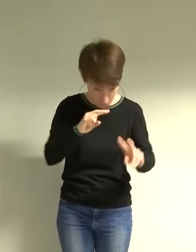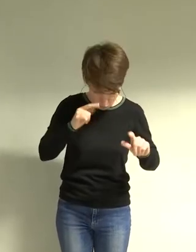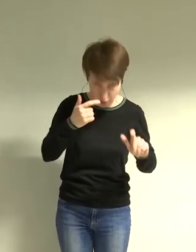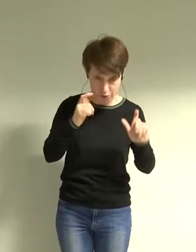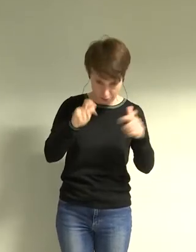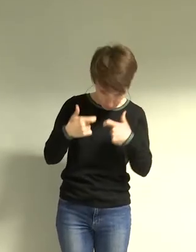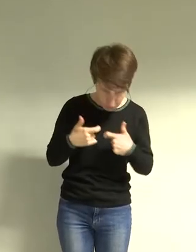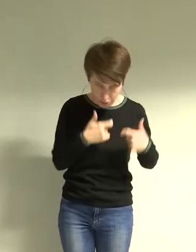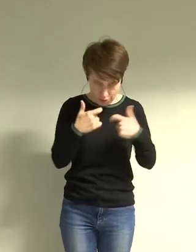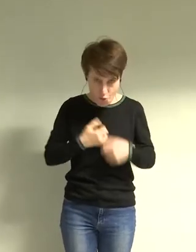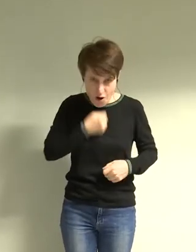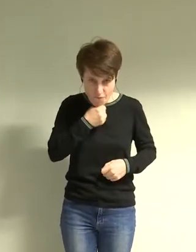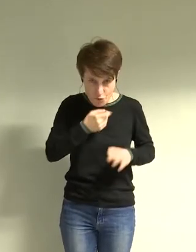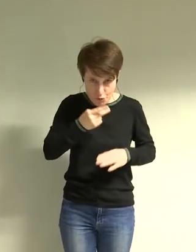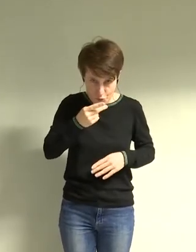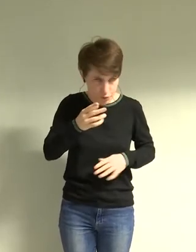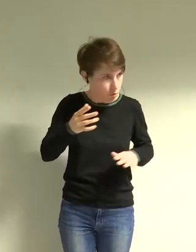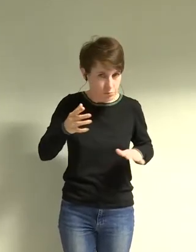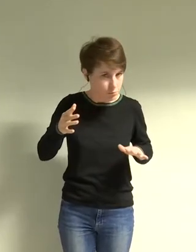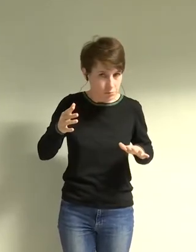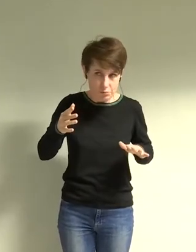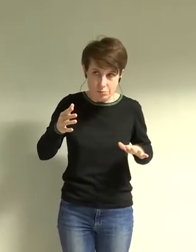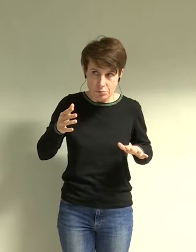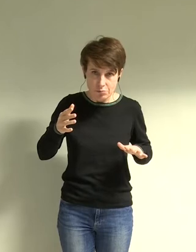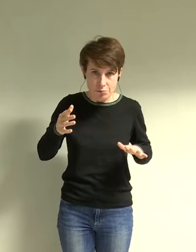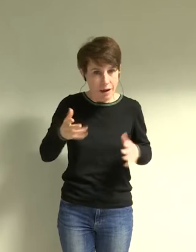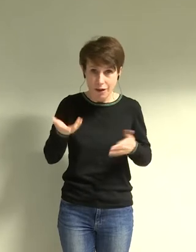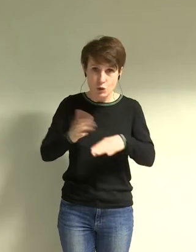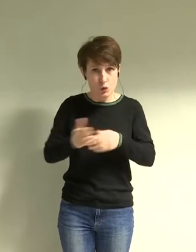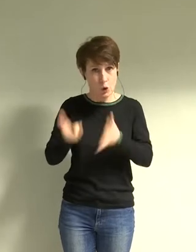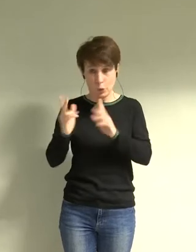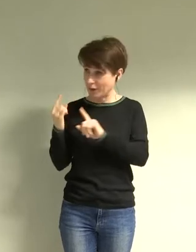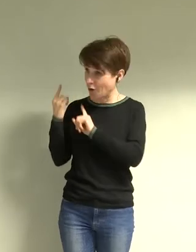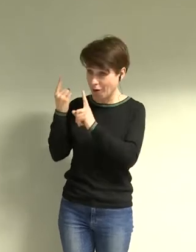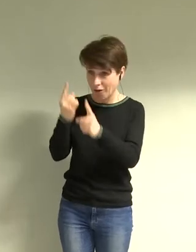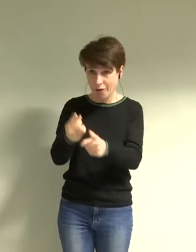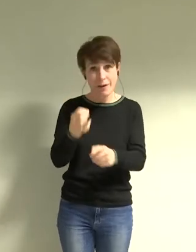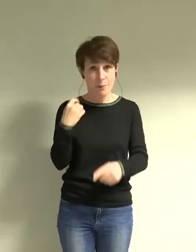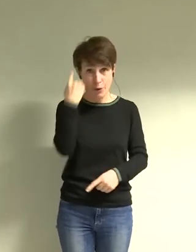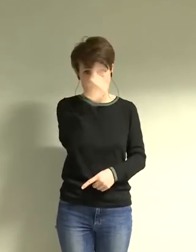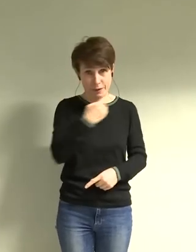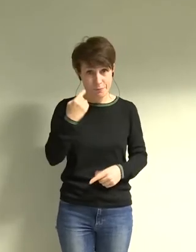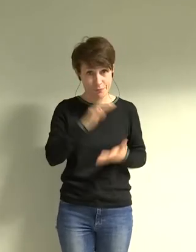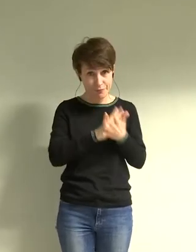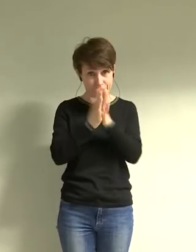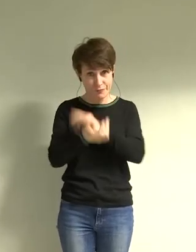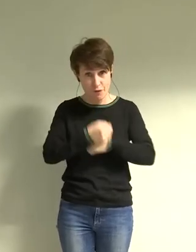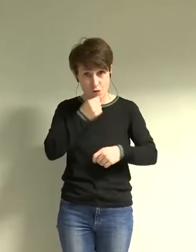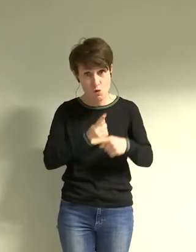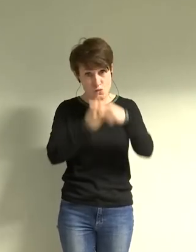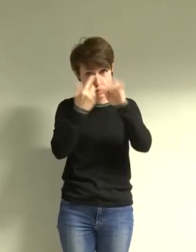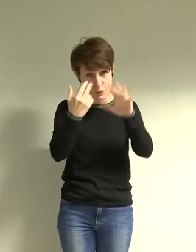fil des années on s'aperçoit curieusement que huit ans- et fait huit ans au moins